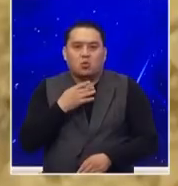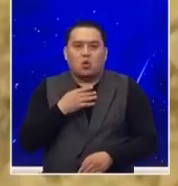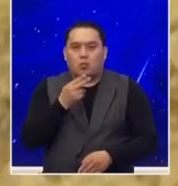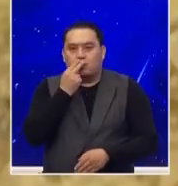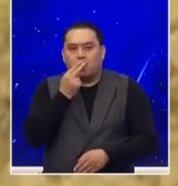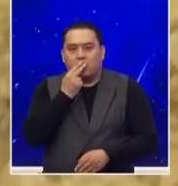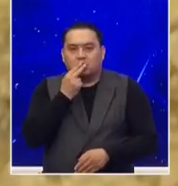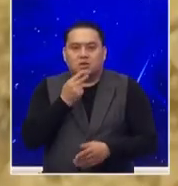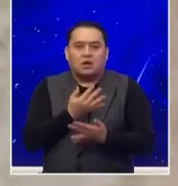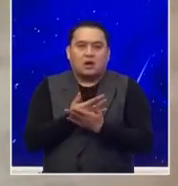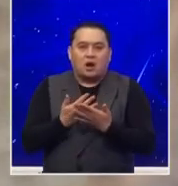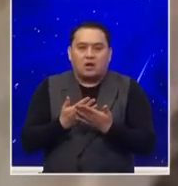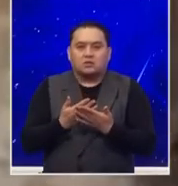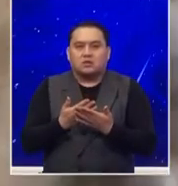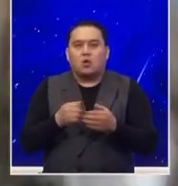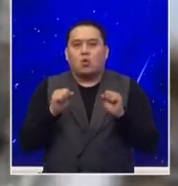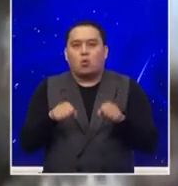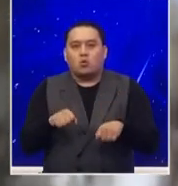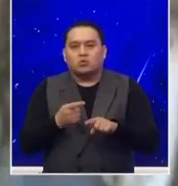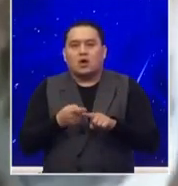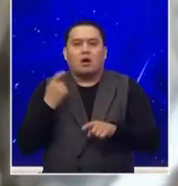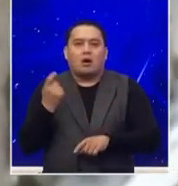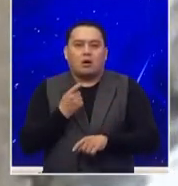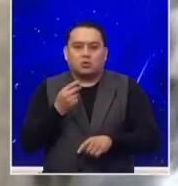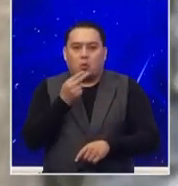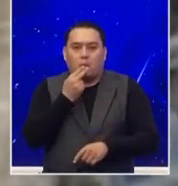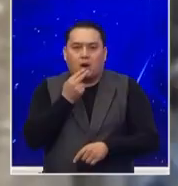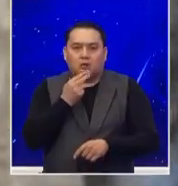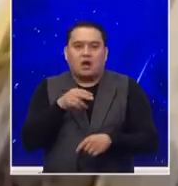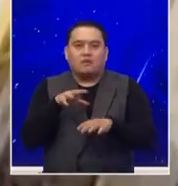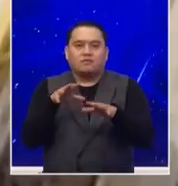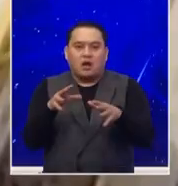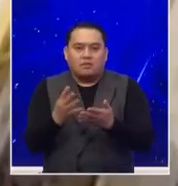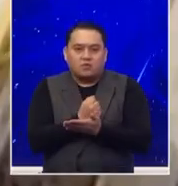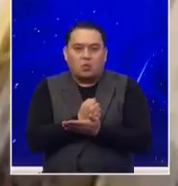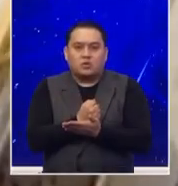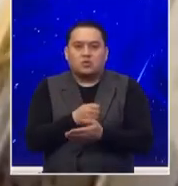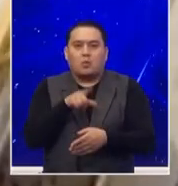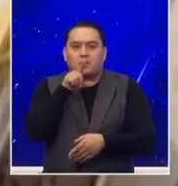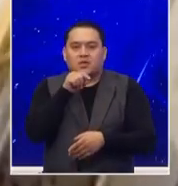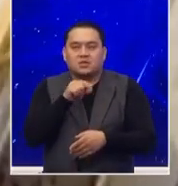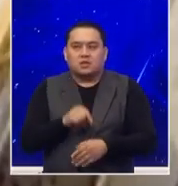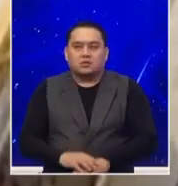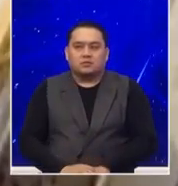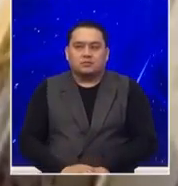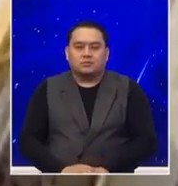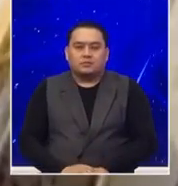брезгуют мелкими зябликами и соловьями. Поэтому владельцы общепита отлавливают перелетных на пути миграции.